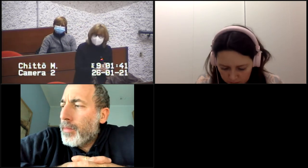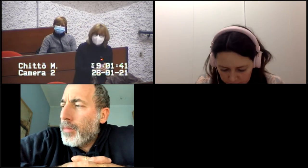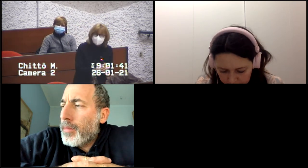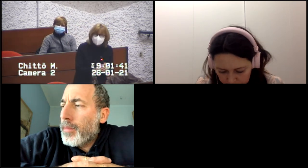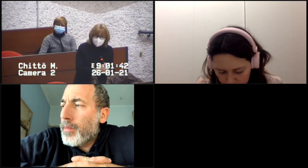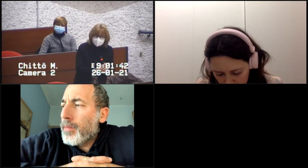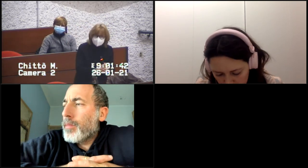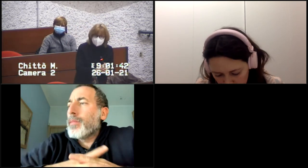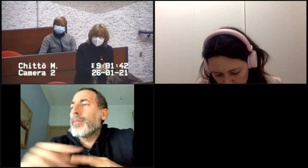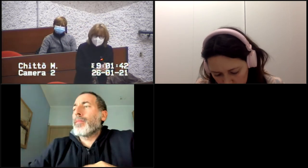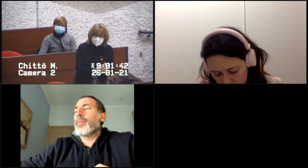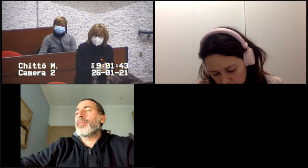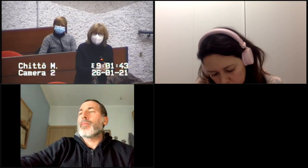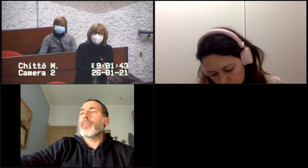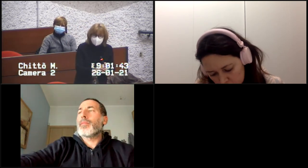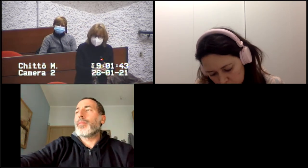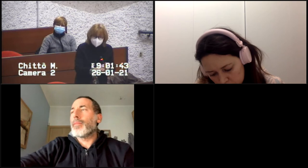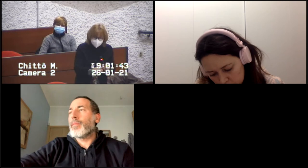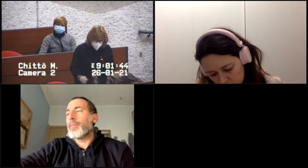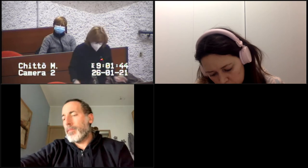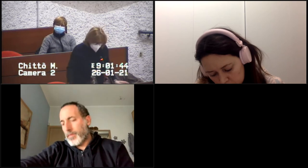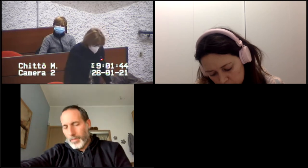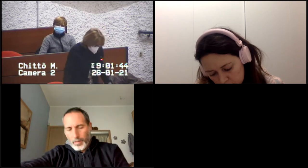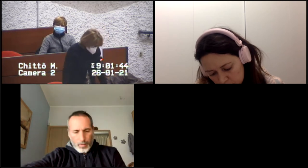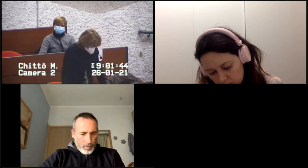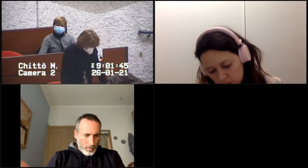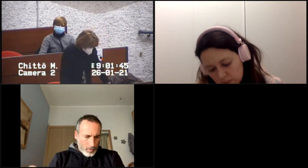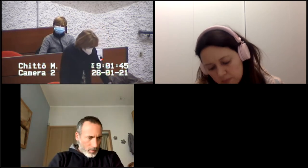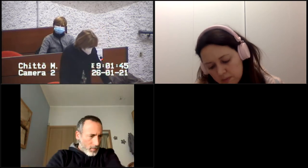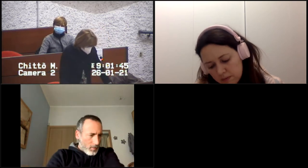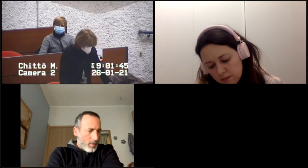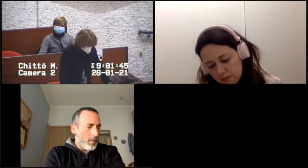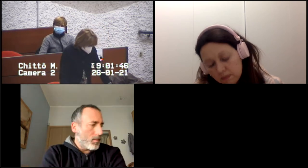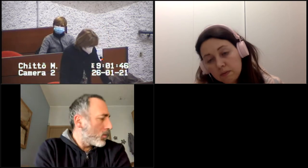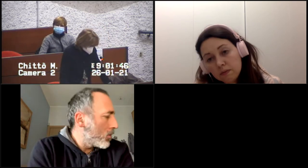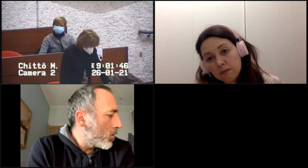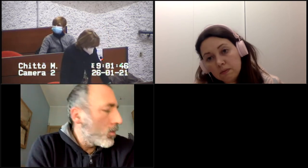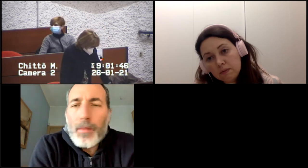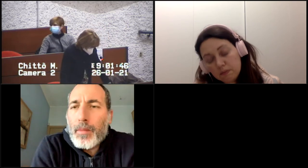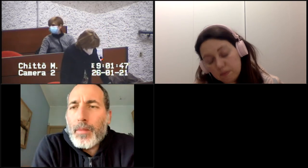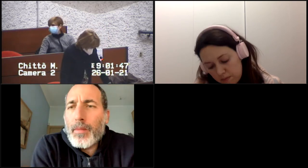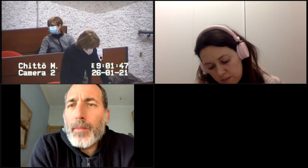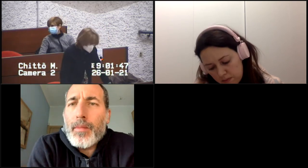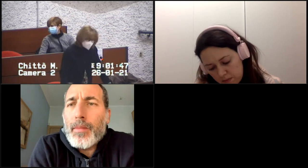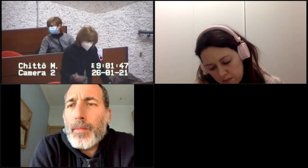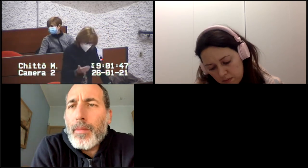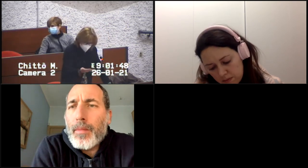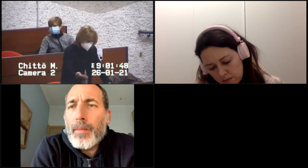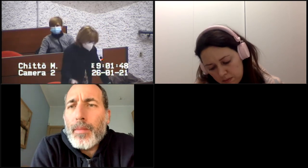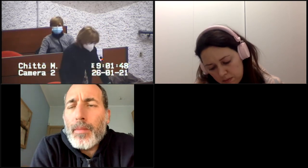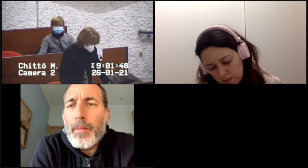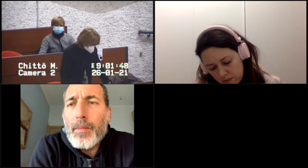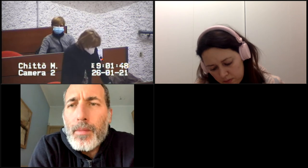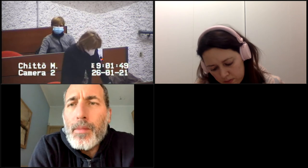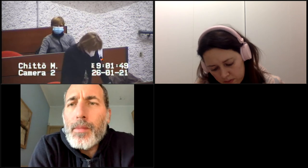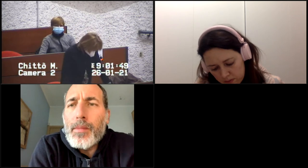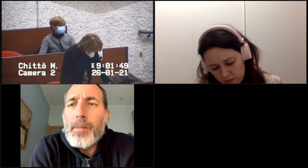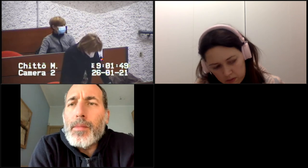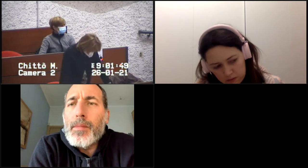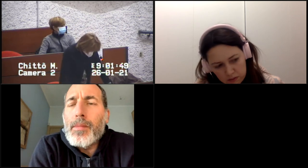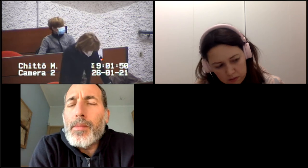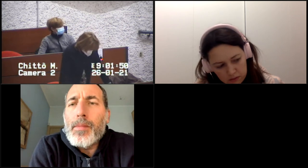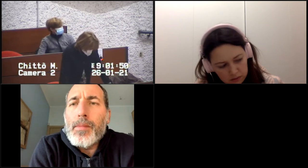la critichiamo tutti quanti e siamo fortemente d'accordo e appoggiamo la scelta fatta da questa amministrazione, che l'amministrazione porta in aula